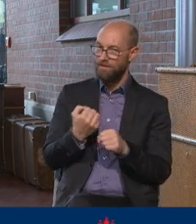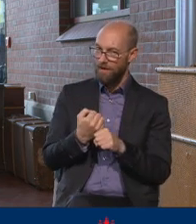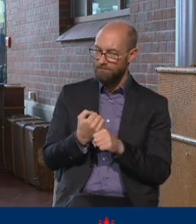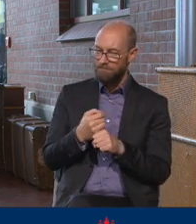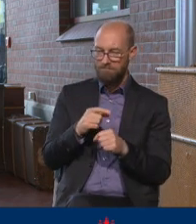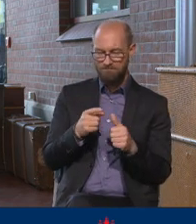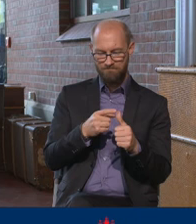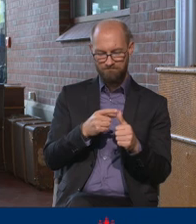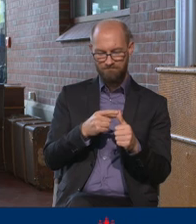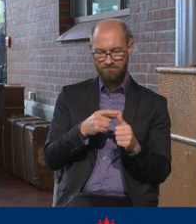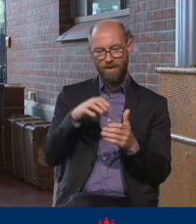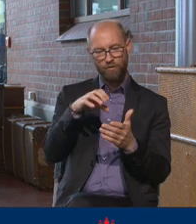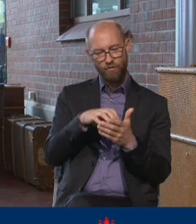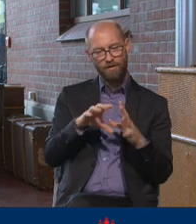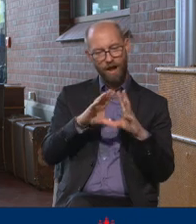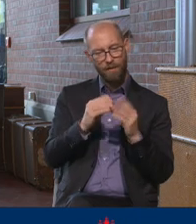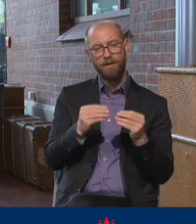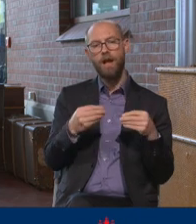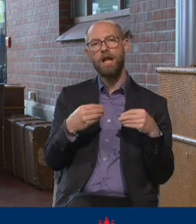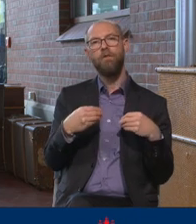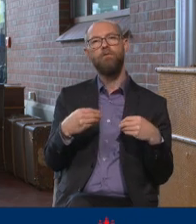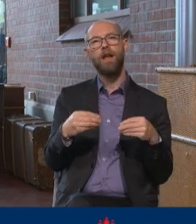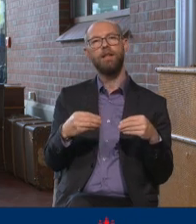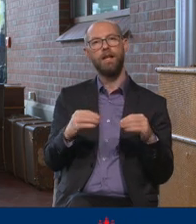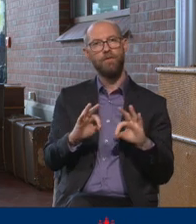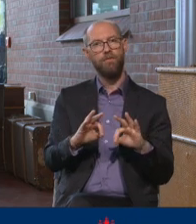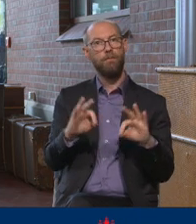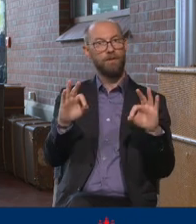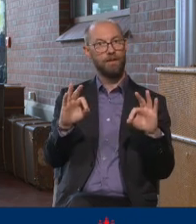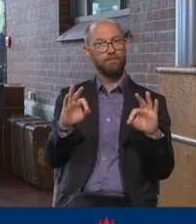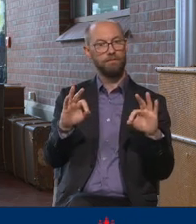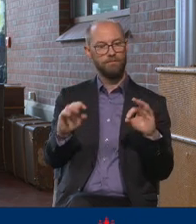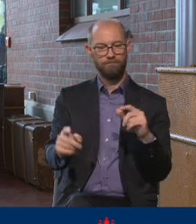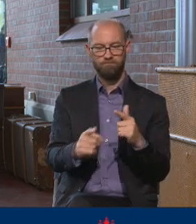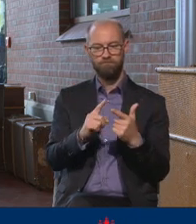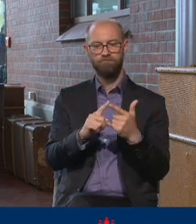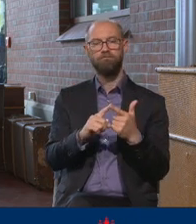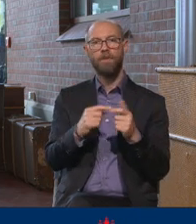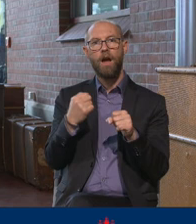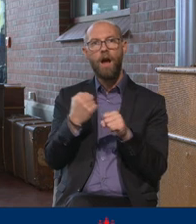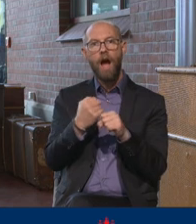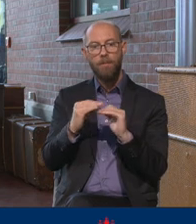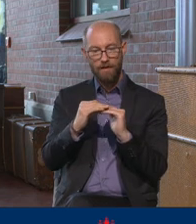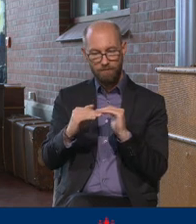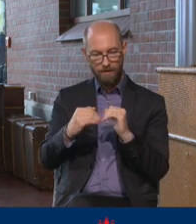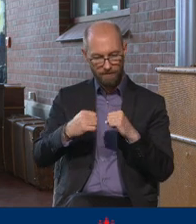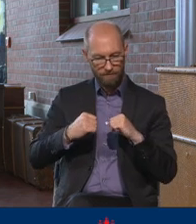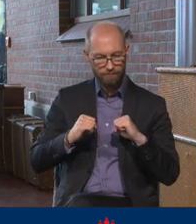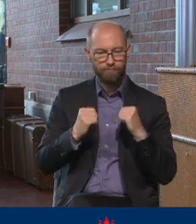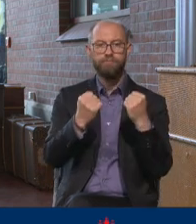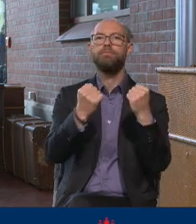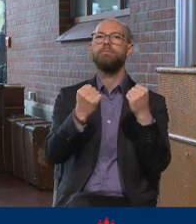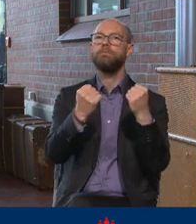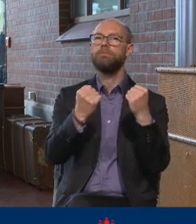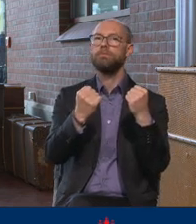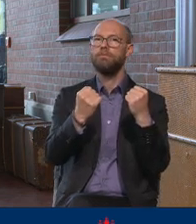qualitäten von stadt verbessern auf der anderen seite geht es auch darum arbeitsplätze zu schaffen und dies ist ein sehr starkem